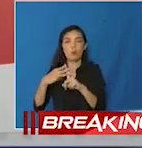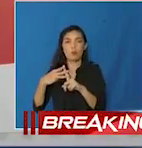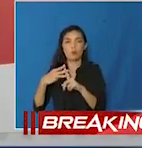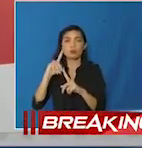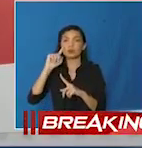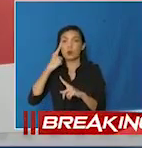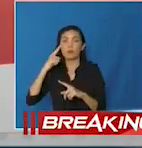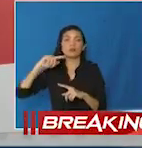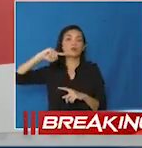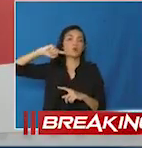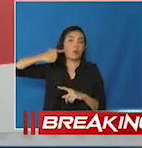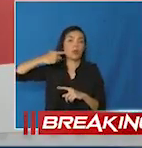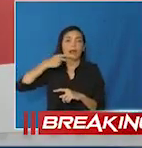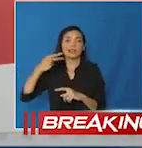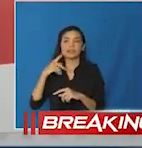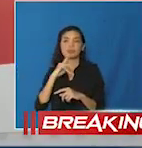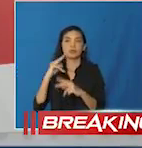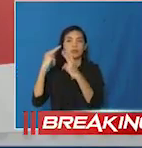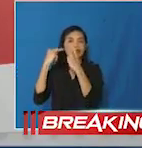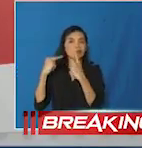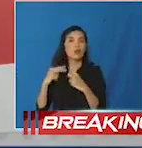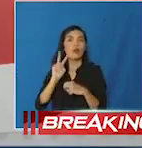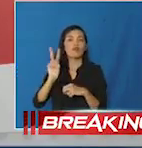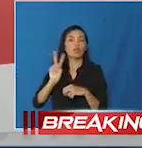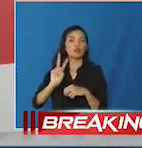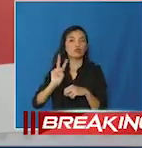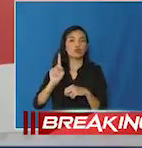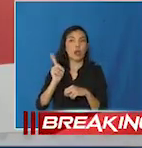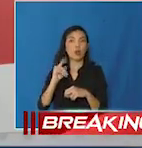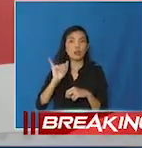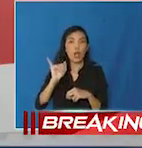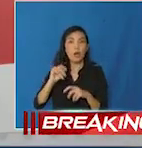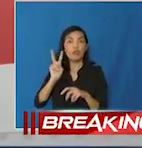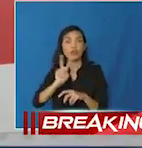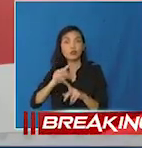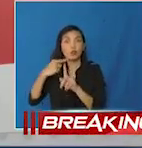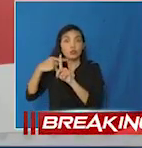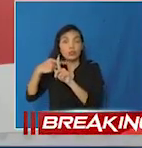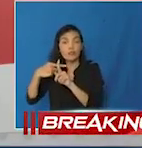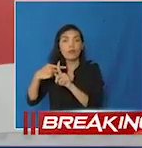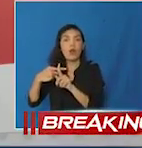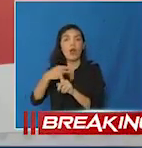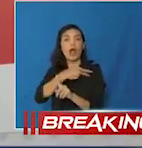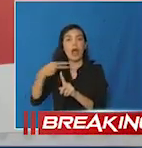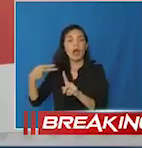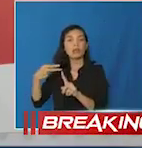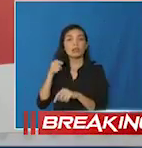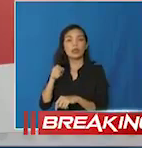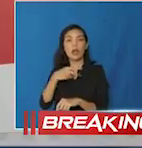pemeriksaan terhadap virusnya antigennya artinya kalau ditemukan positif maka diyakini di